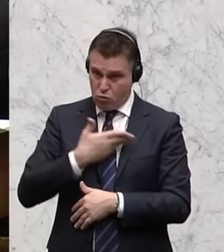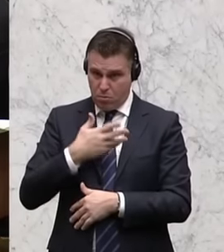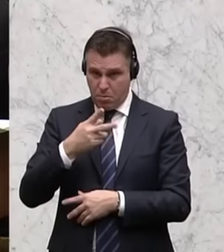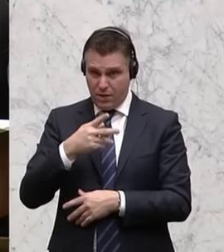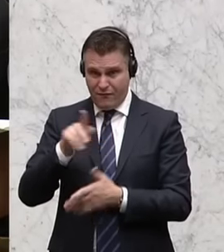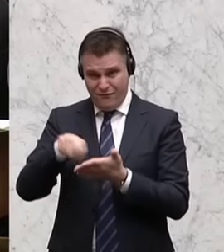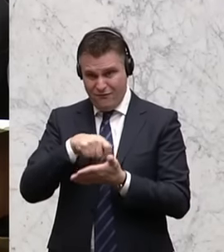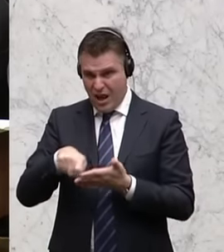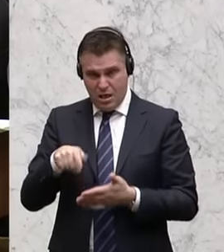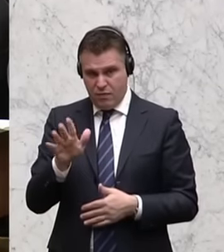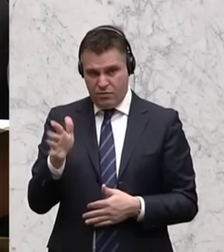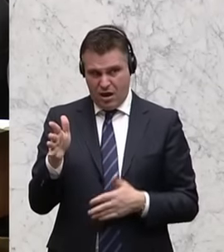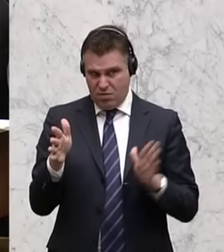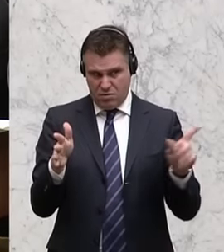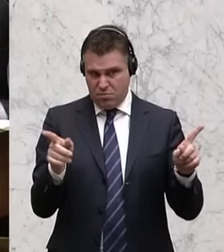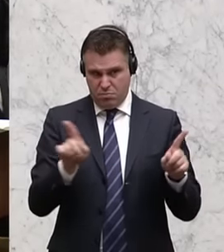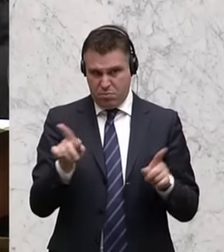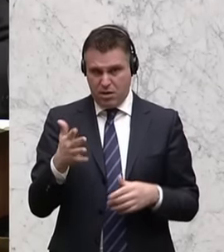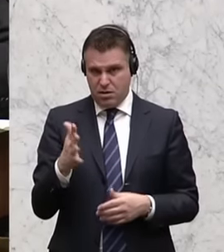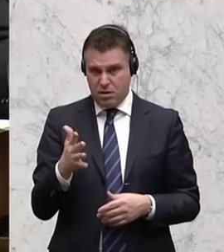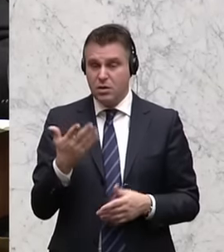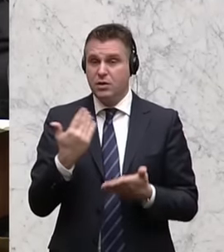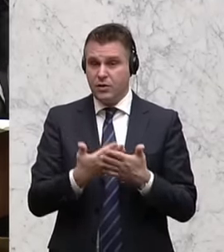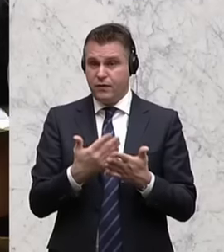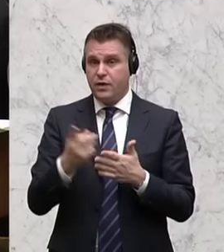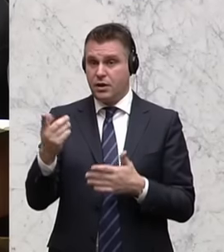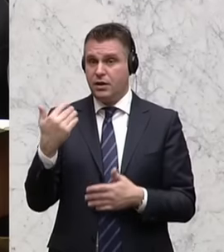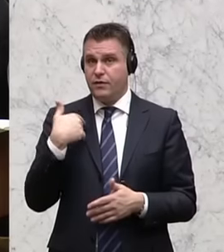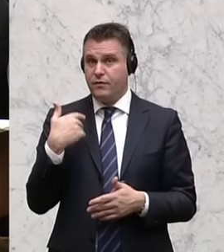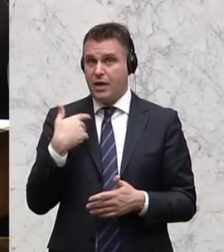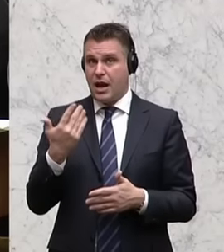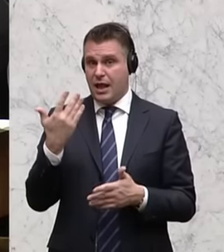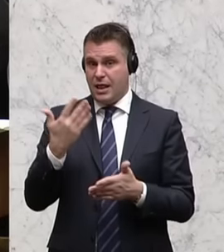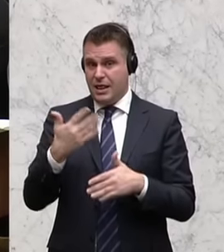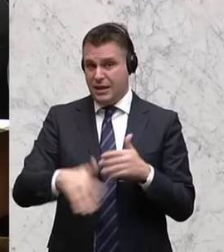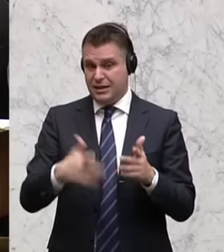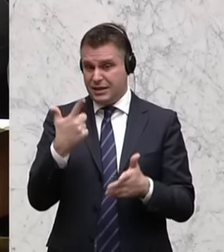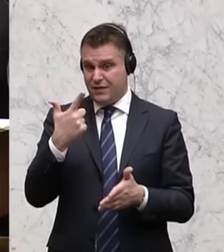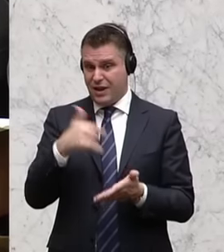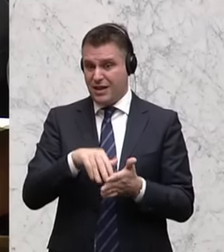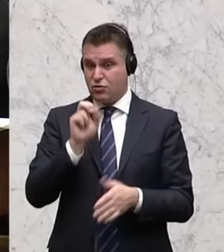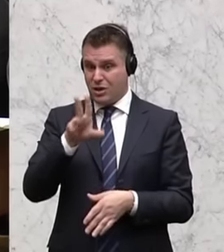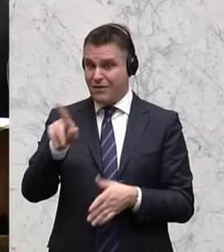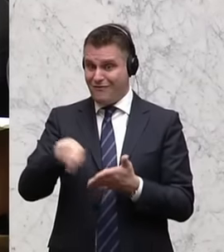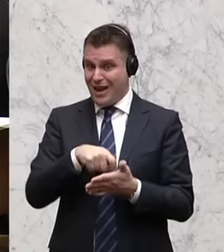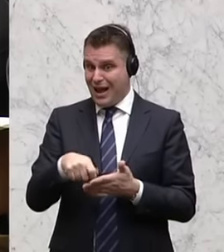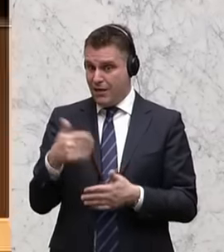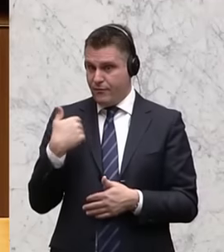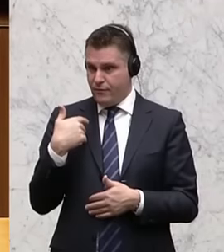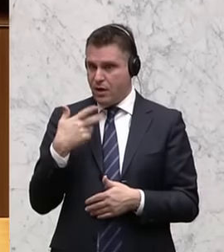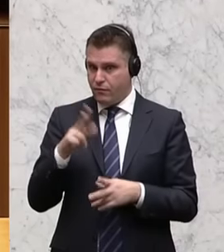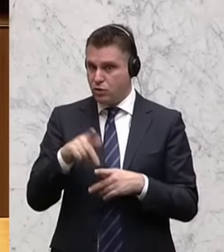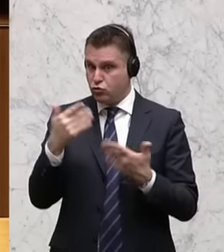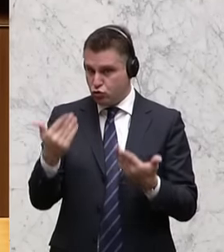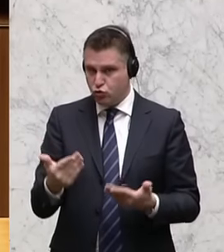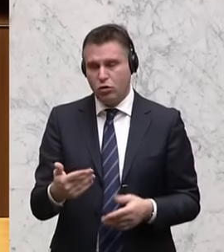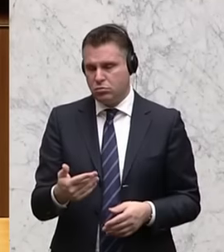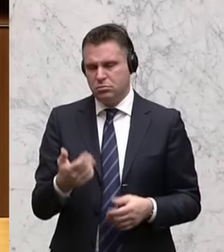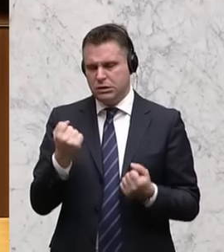Legitimation und das wissen Sie. Und wenn Sie mit diesem Programm bei der letzten Wahl 2013 angetreten wären, na Prost